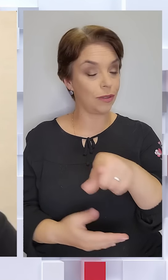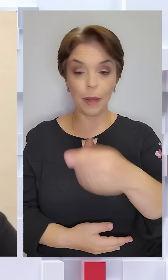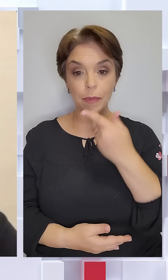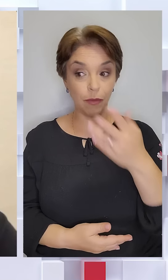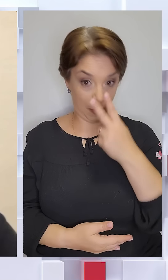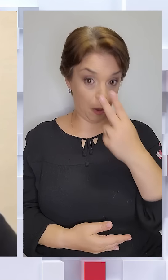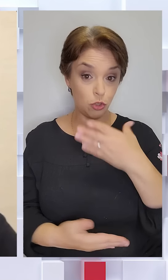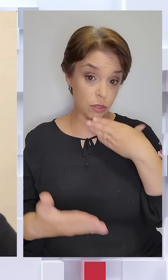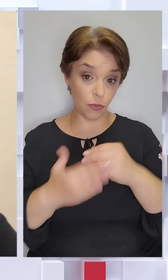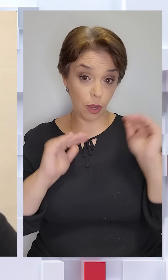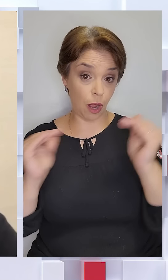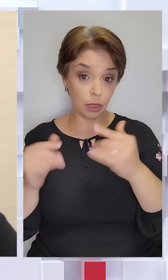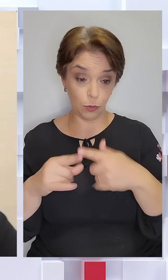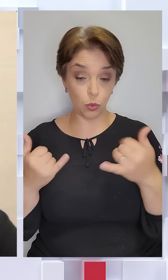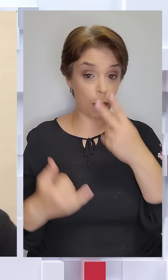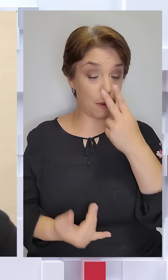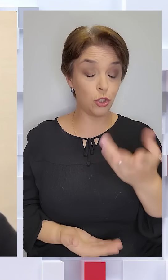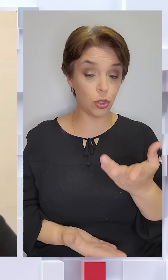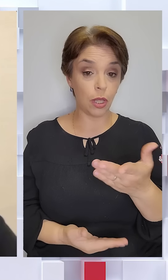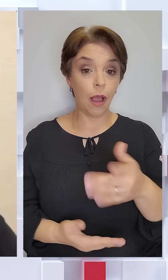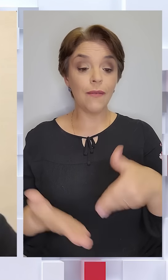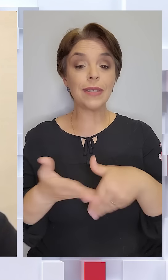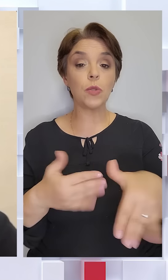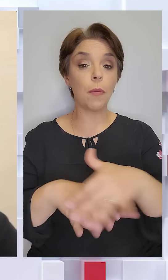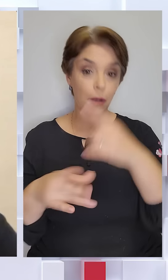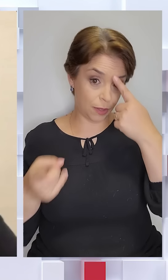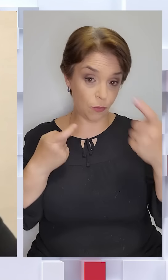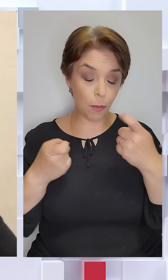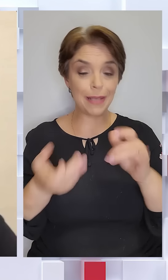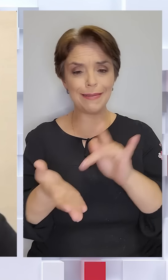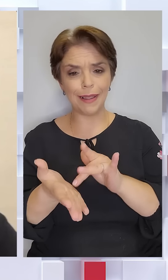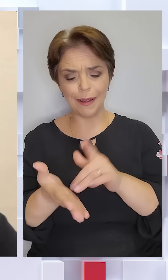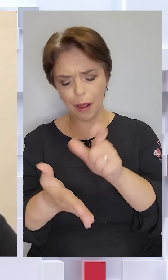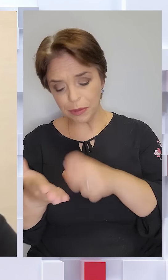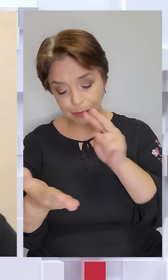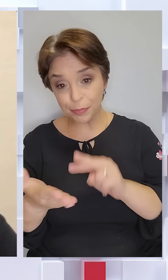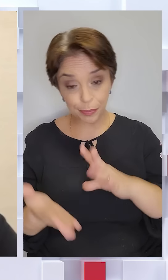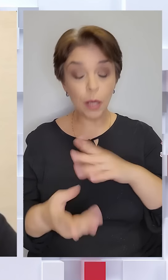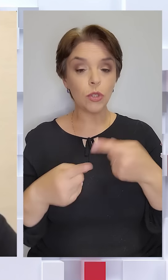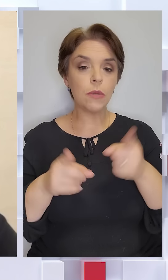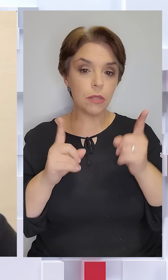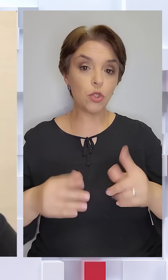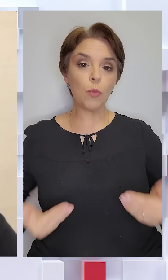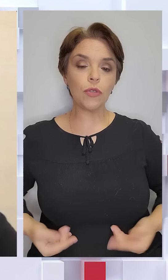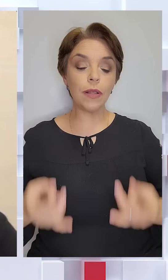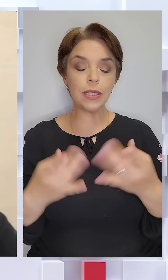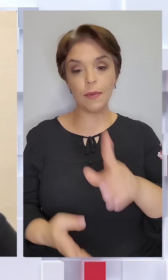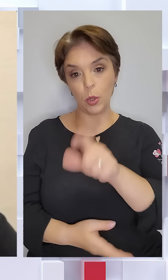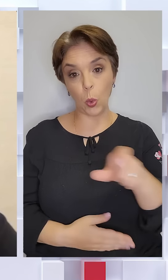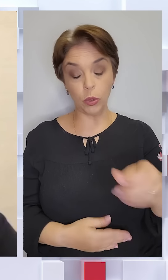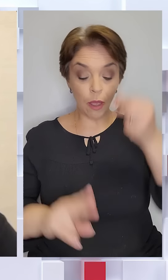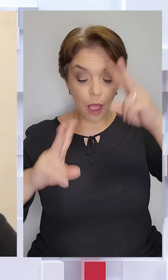Ви це бачите, але на своїх кадрах, ви це сьогодні бачили в засобах масової інформації, телеграм-каналах також, про те, що там дійсно проживали цивільні люди.